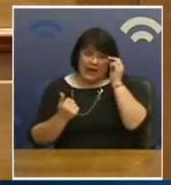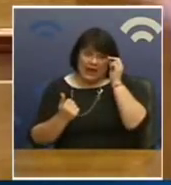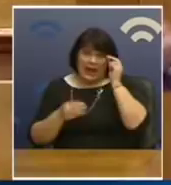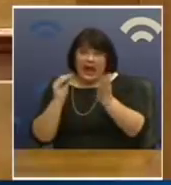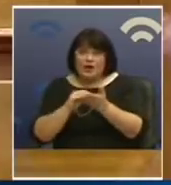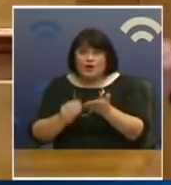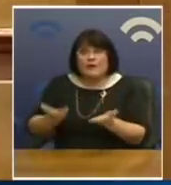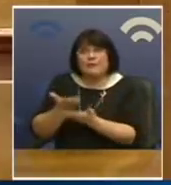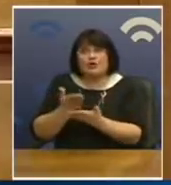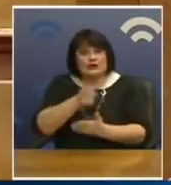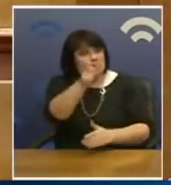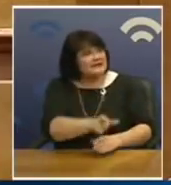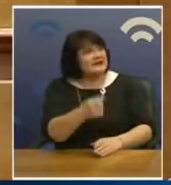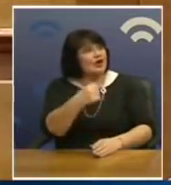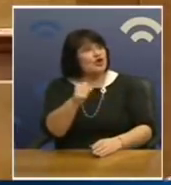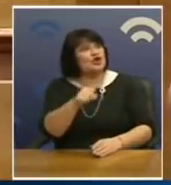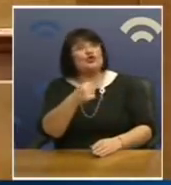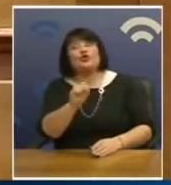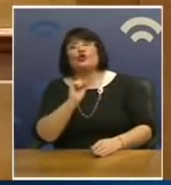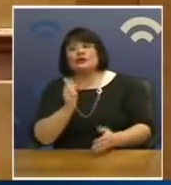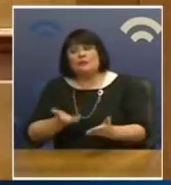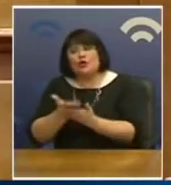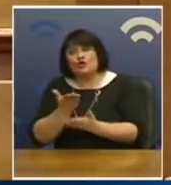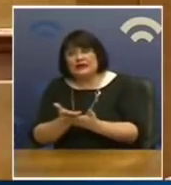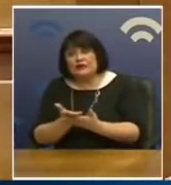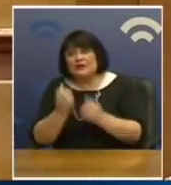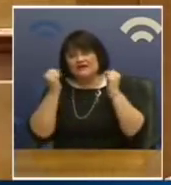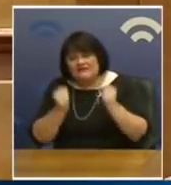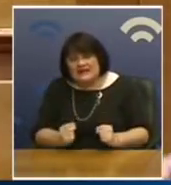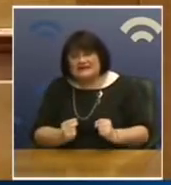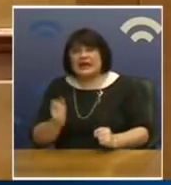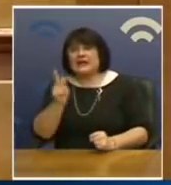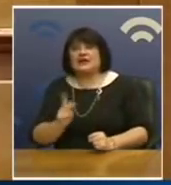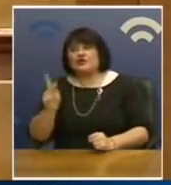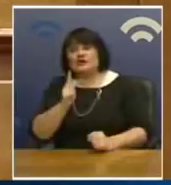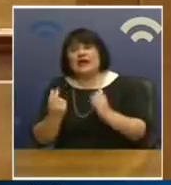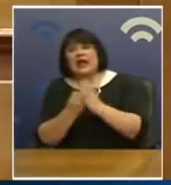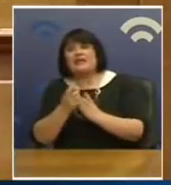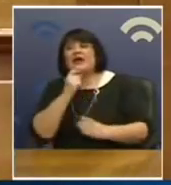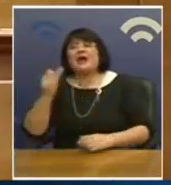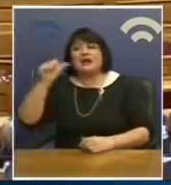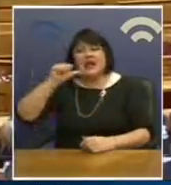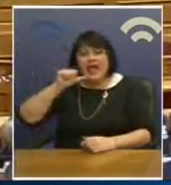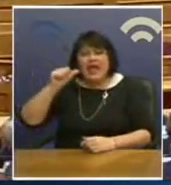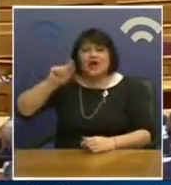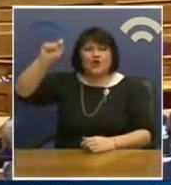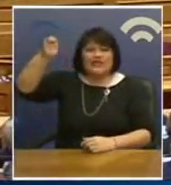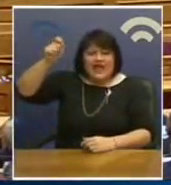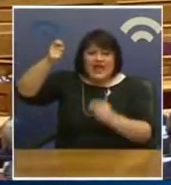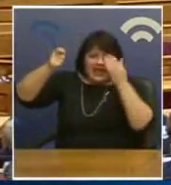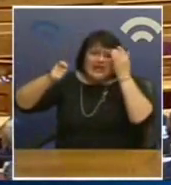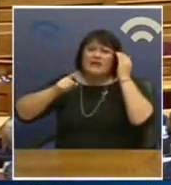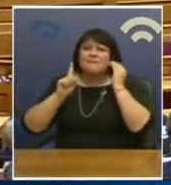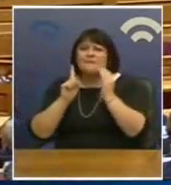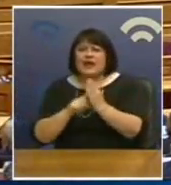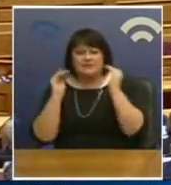Προτείνουμε και εσείς αρνείστε ότι στοιχειώδη κοινωνικά αγαθά όπως το νερό και η ηλεκτρική ενέργεια πρέπει να